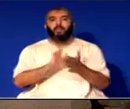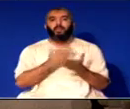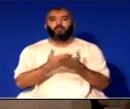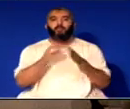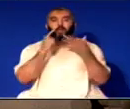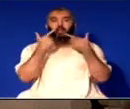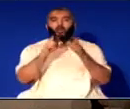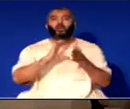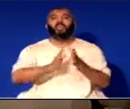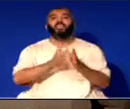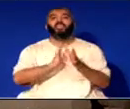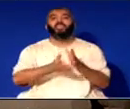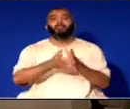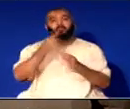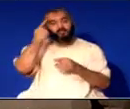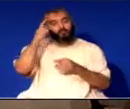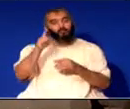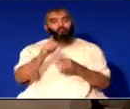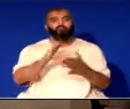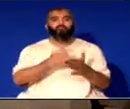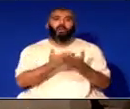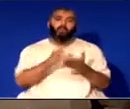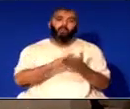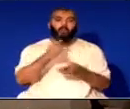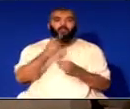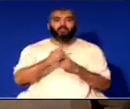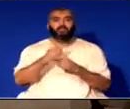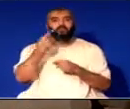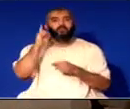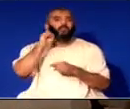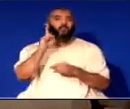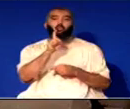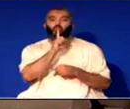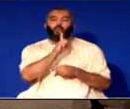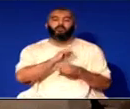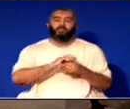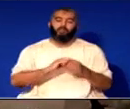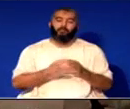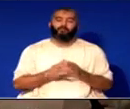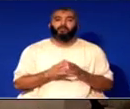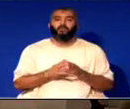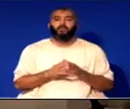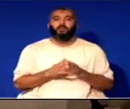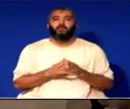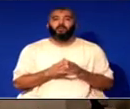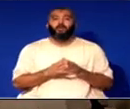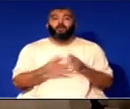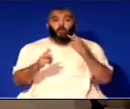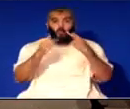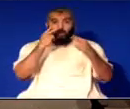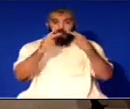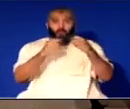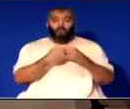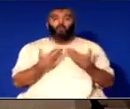محتوى هذا البرنامج وإيصاله إلى إخواننا من ذوي لغة الإشارة. مشاهدينا الكرام،